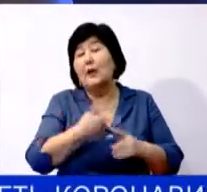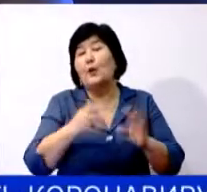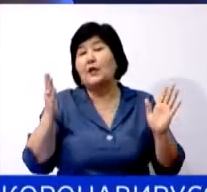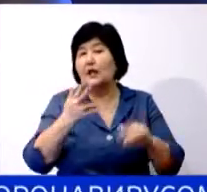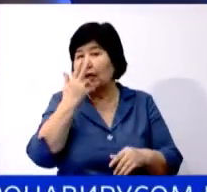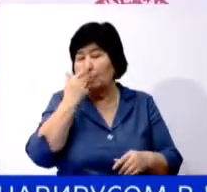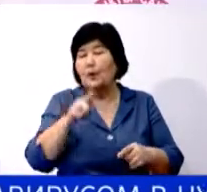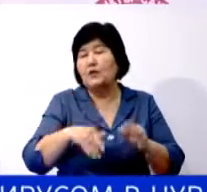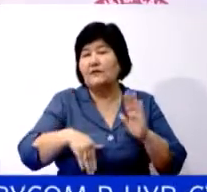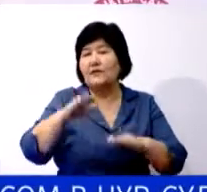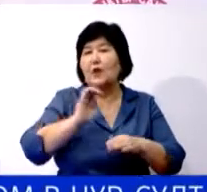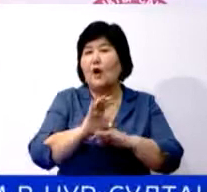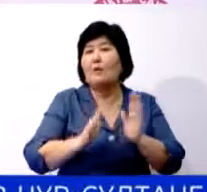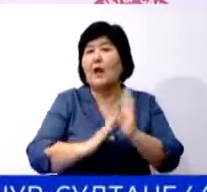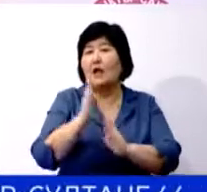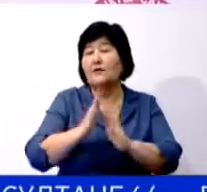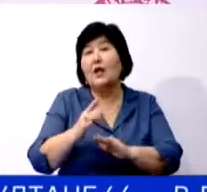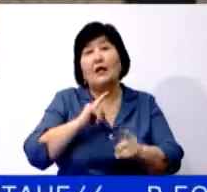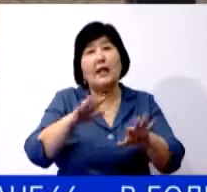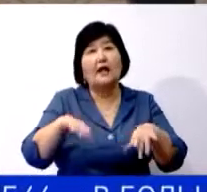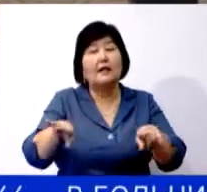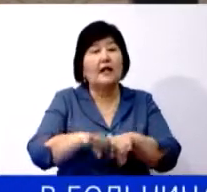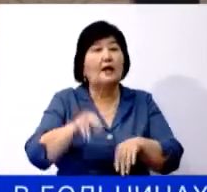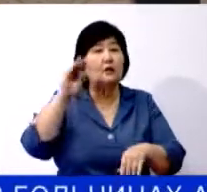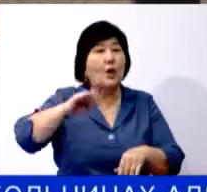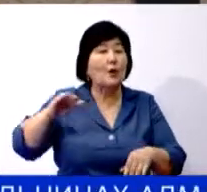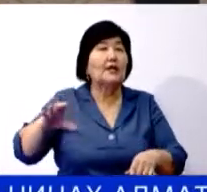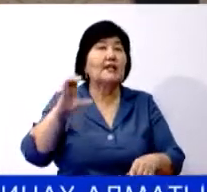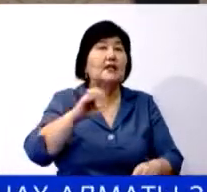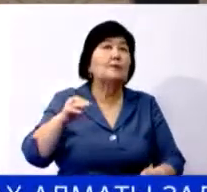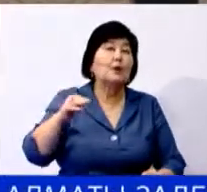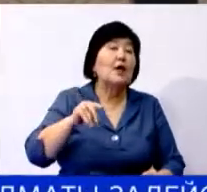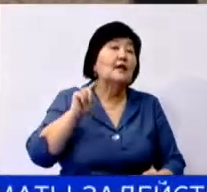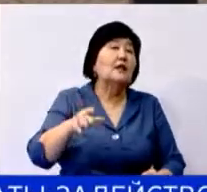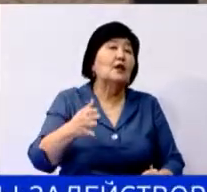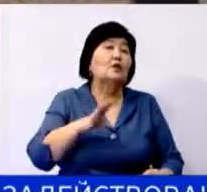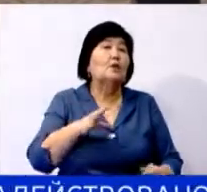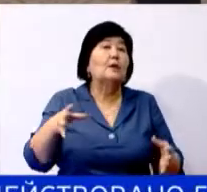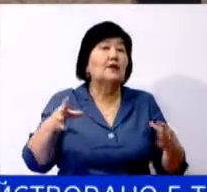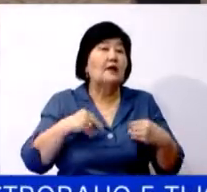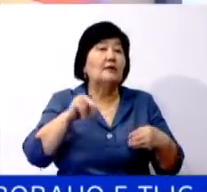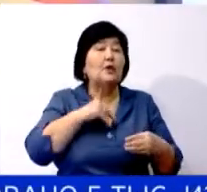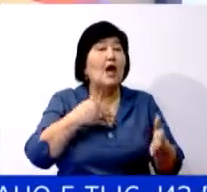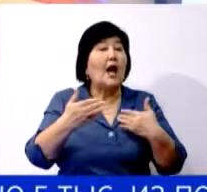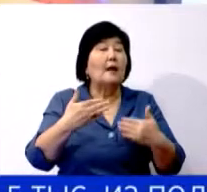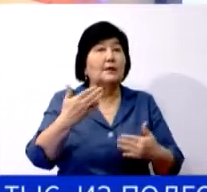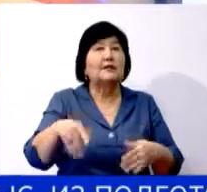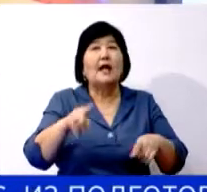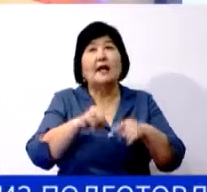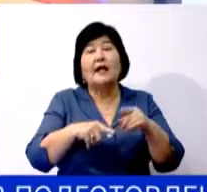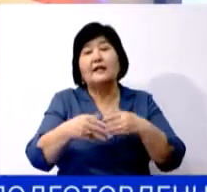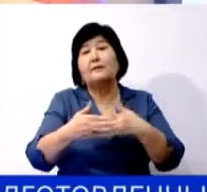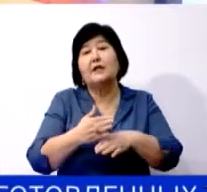устойчив и высоко производителен на конференции также ученики с али мышь moby кавай те кому довелось работать общаться с ней родные близкие